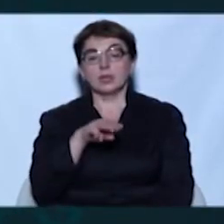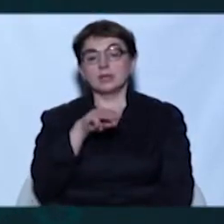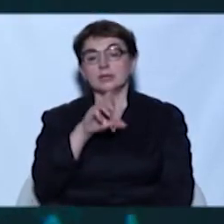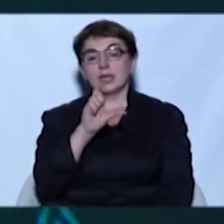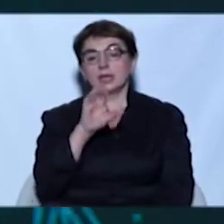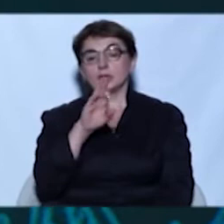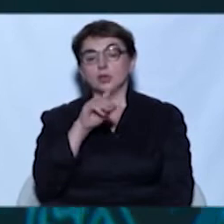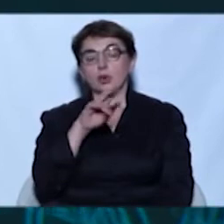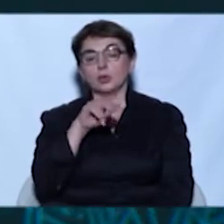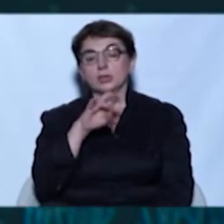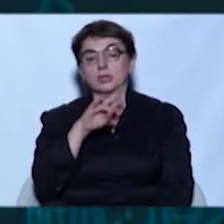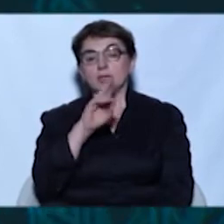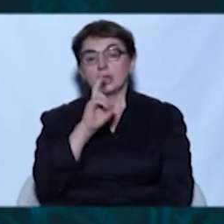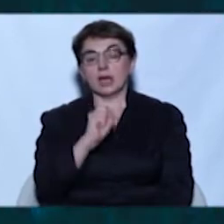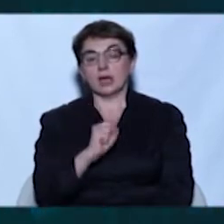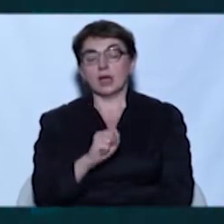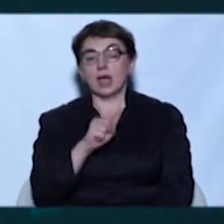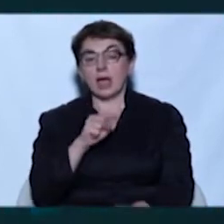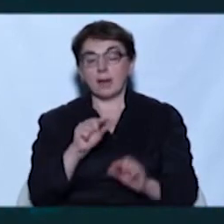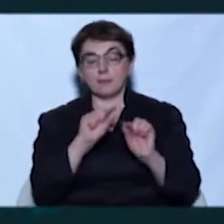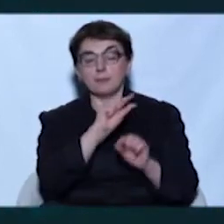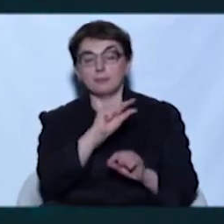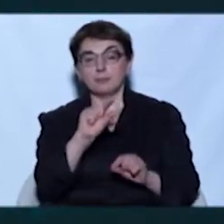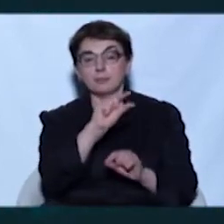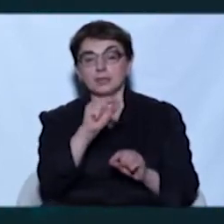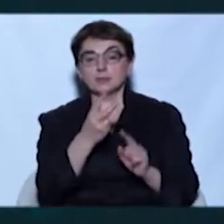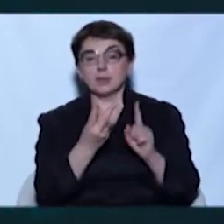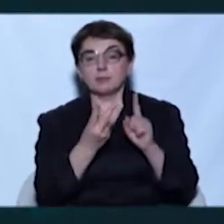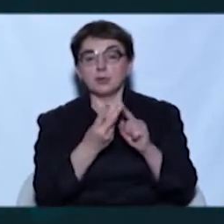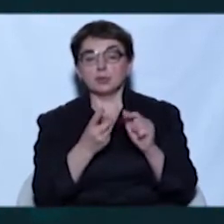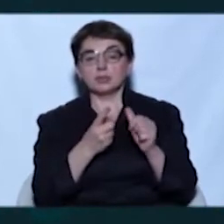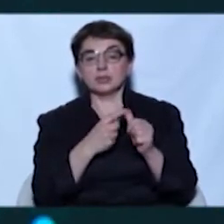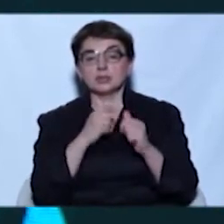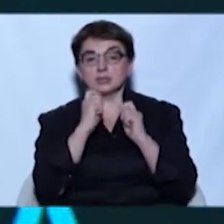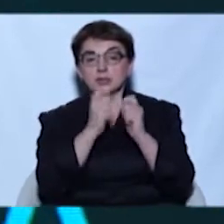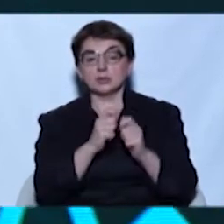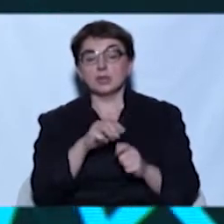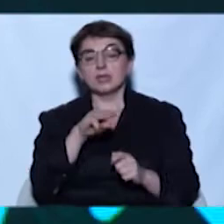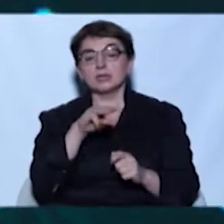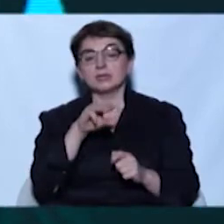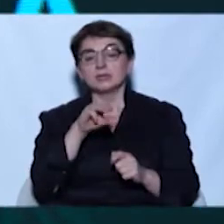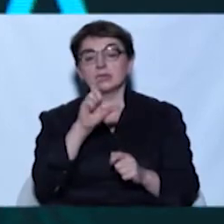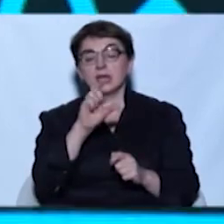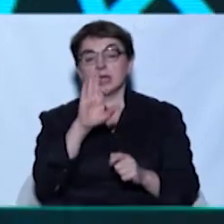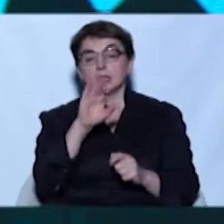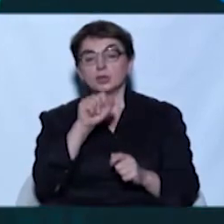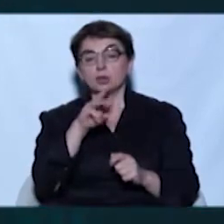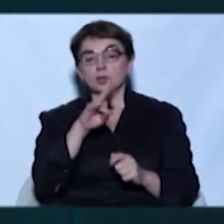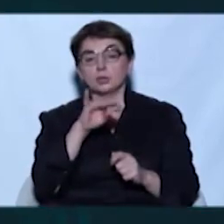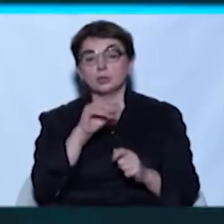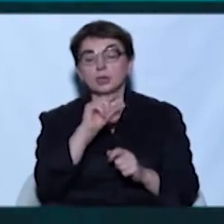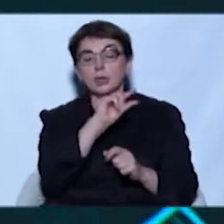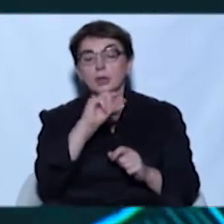ტექტონიკა. Და ამიტომ ამ ფილებს მეორენაირად ასევე ტექტონიკურ ფილებს უწოდებენ. ესე